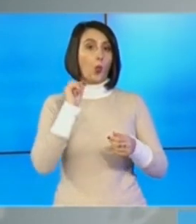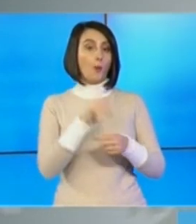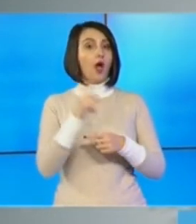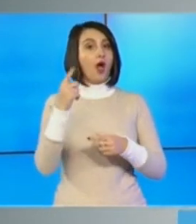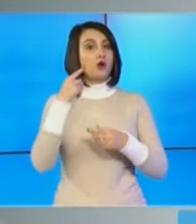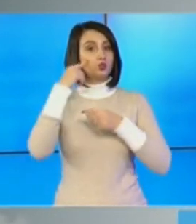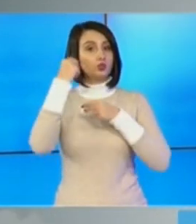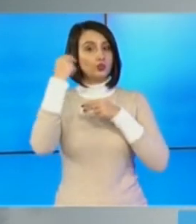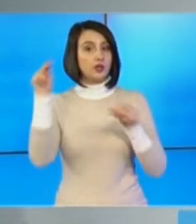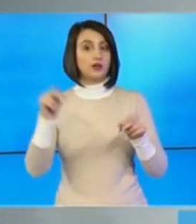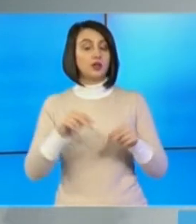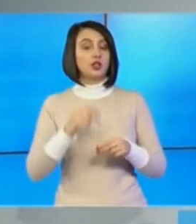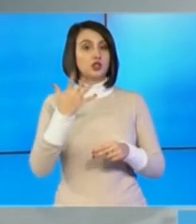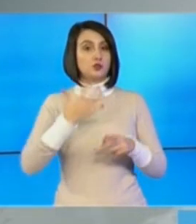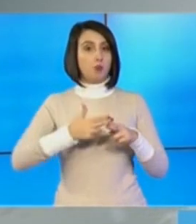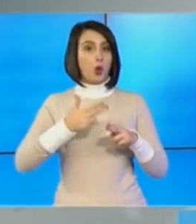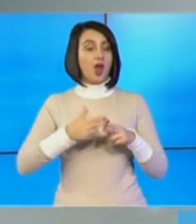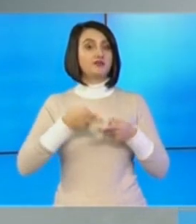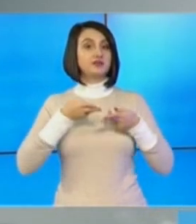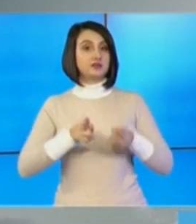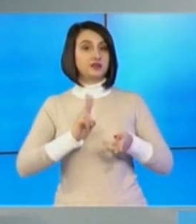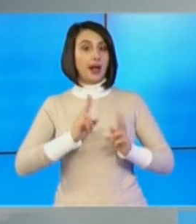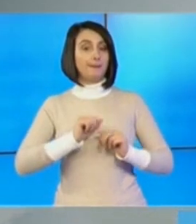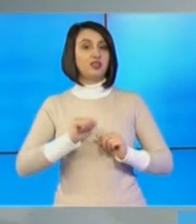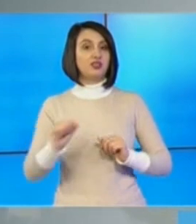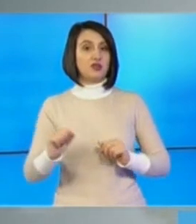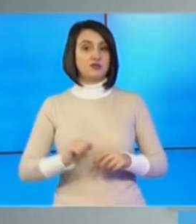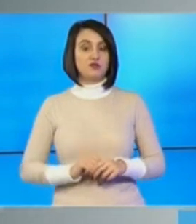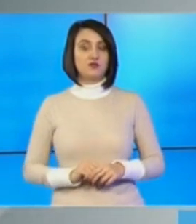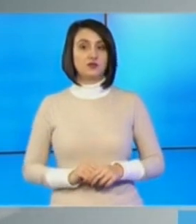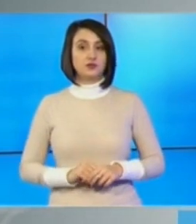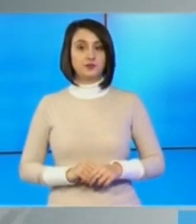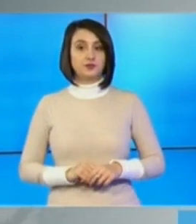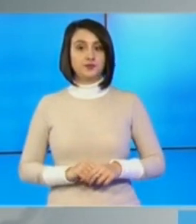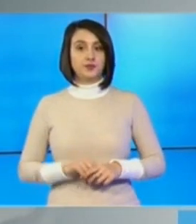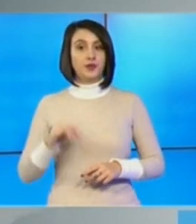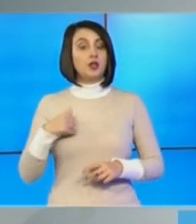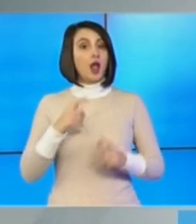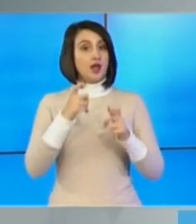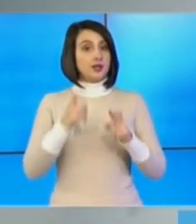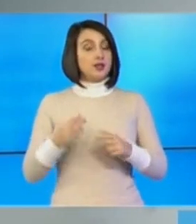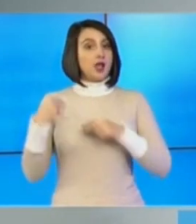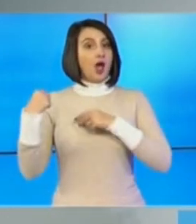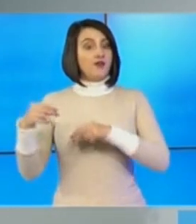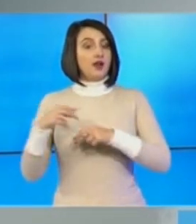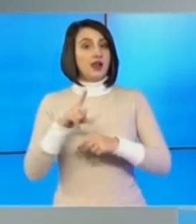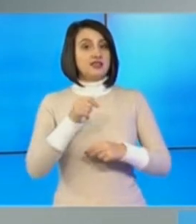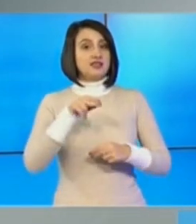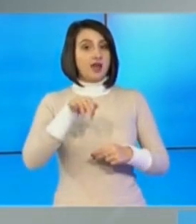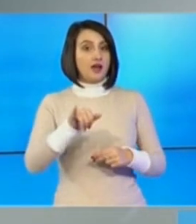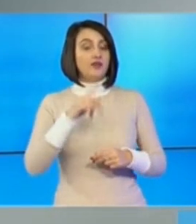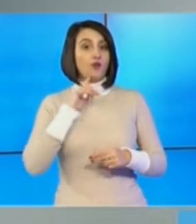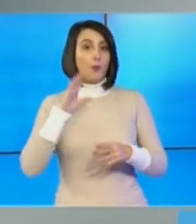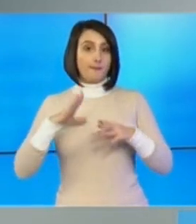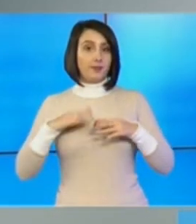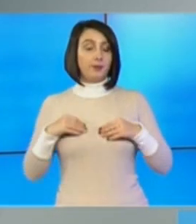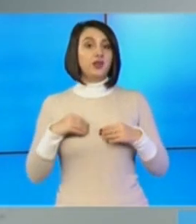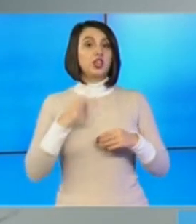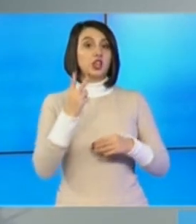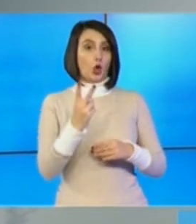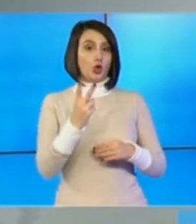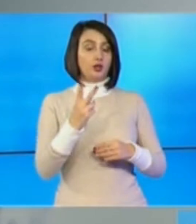anunțat 5 pacienți în terapie intensivă, iar la secția exterioară de la Lescan vom primi